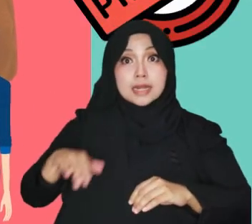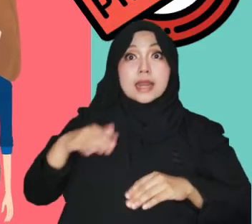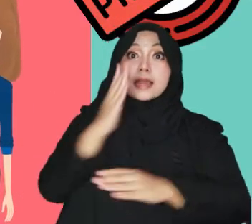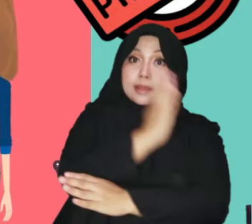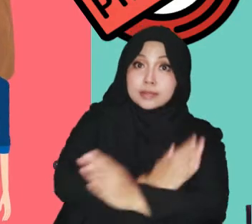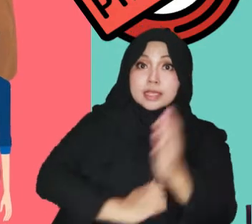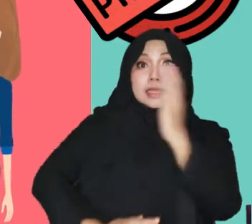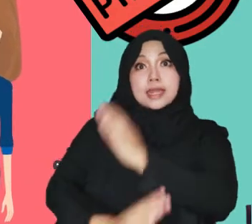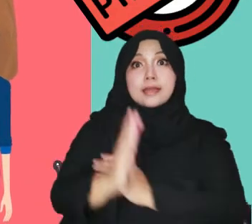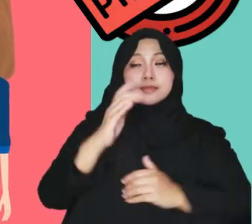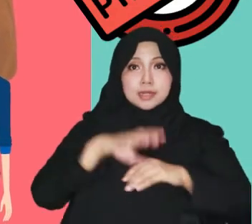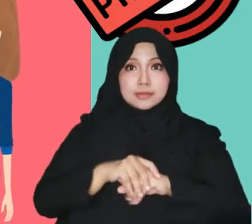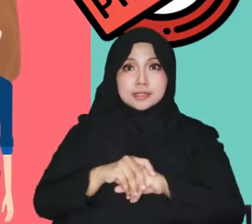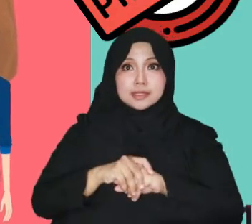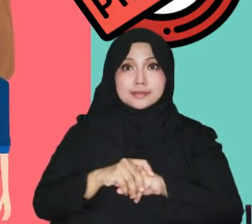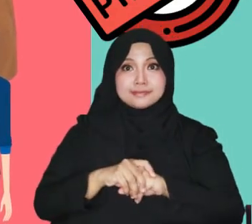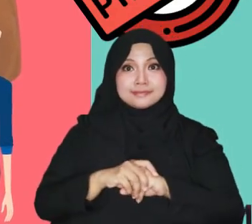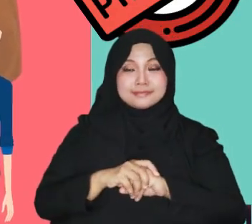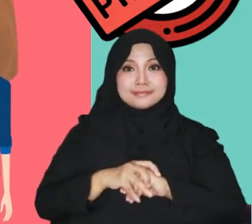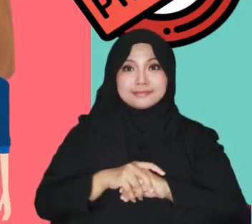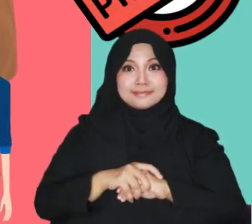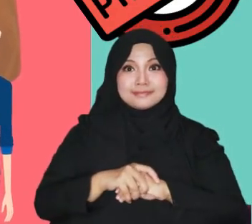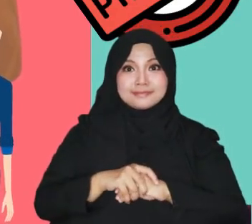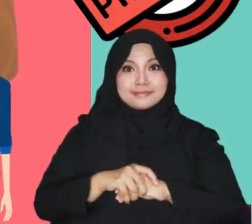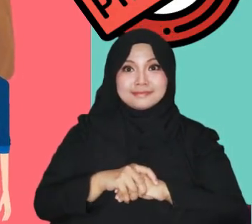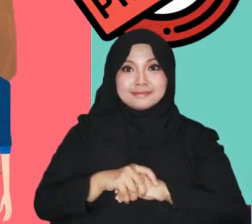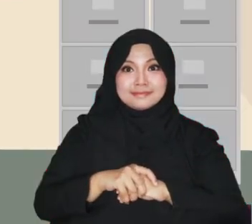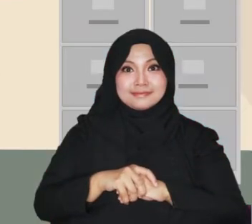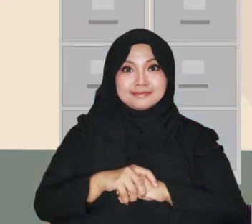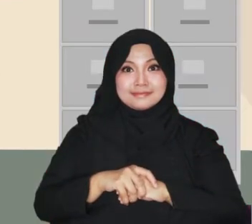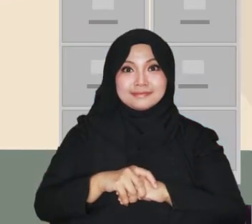serta penyandang disabilitas.